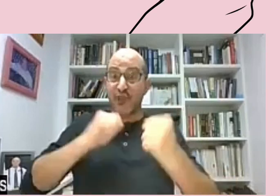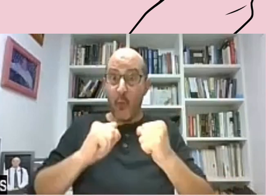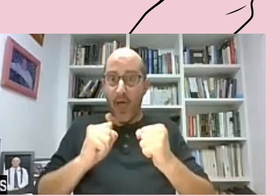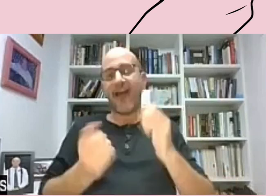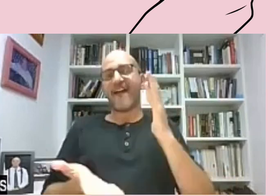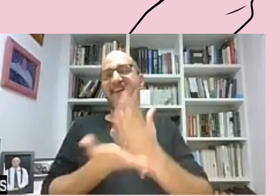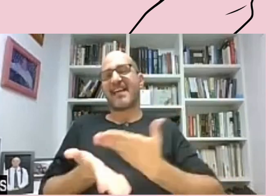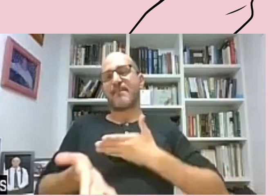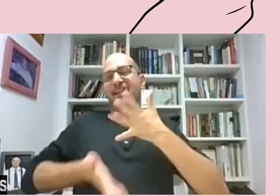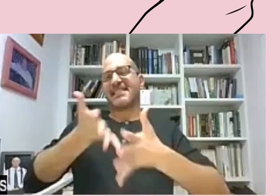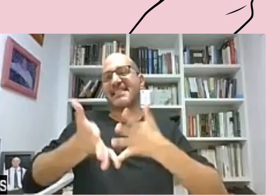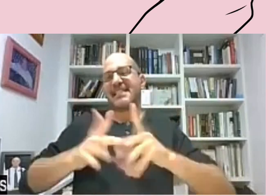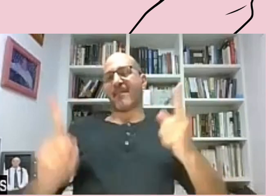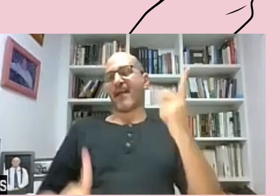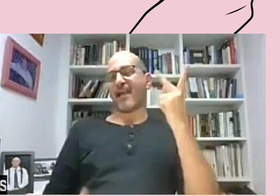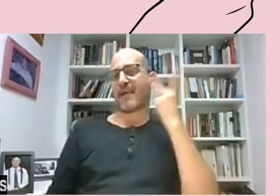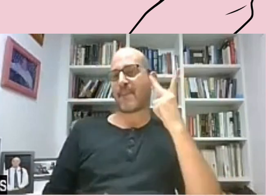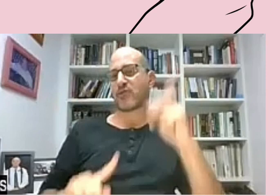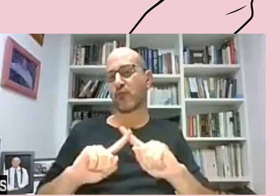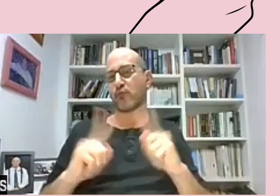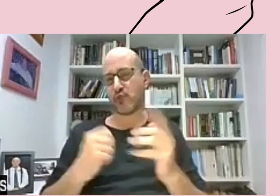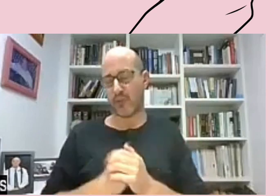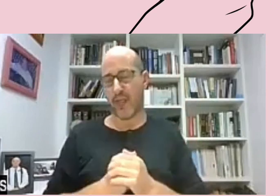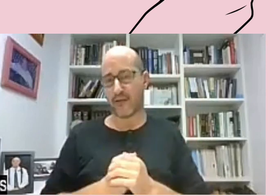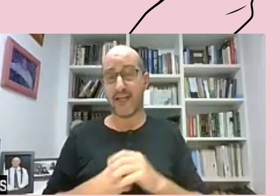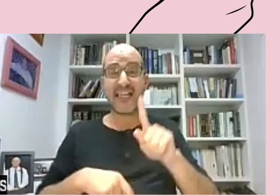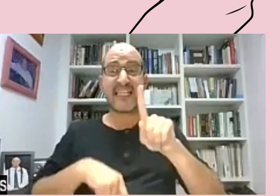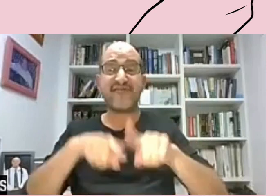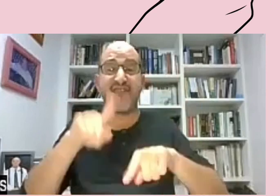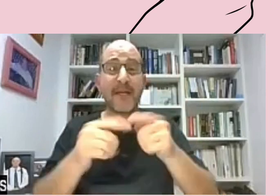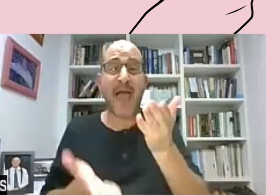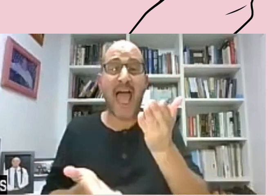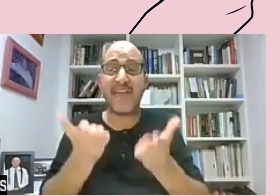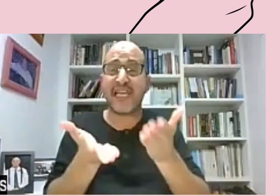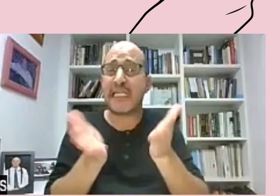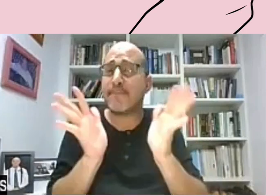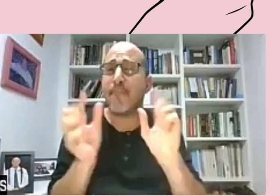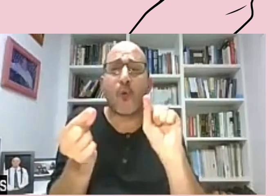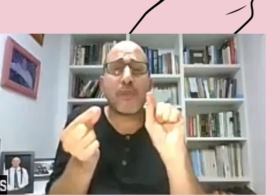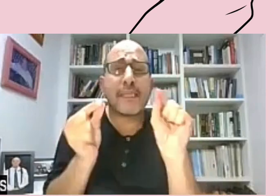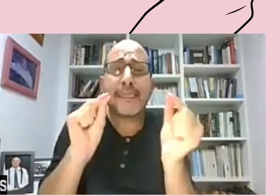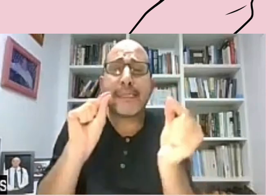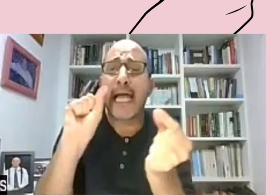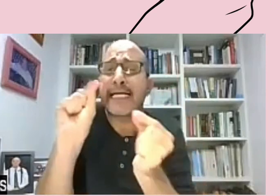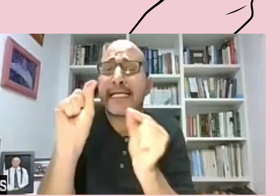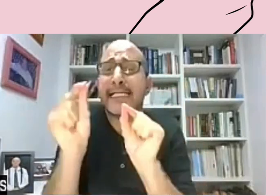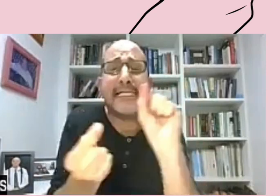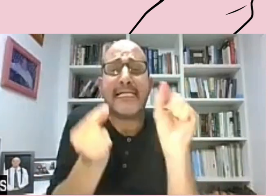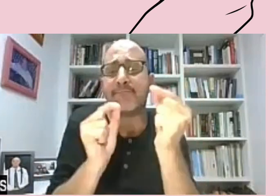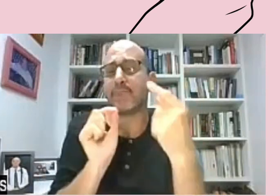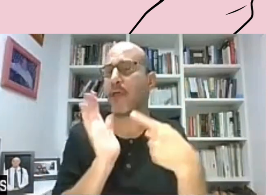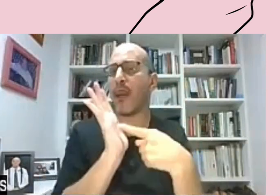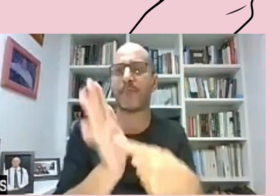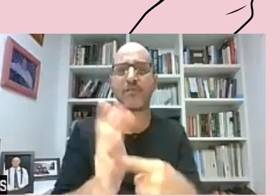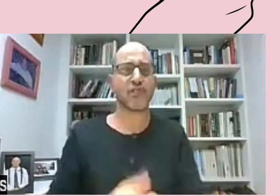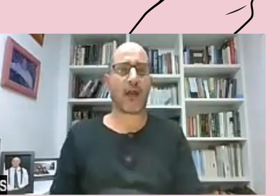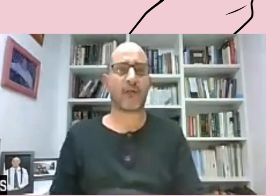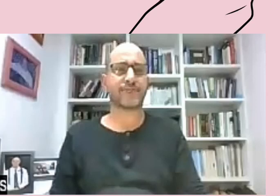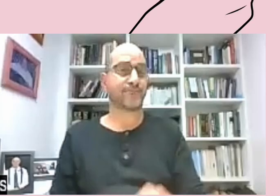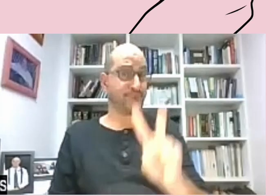שינוי קטן בתנועה, וקיבלנו כבר סימן אחר, משמעות אחרת. לפעמים ההבדלים הם מאוד מינוריים, מאוד